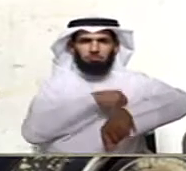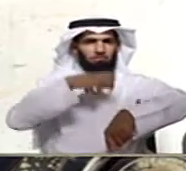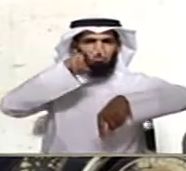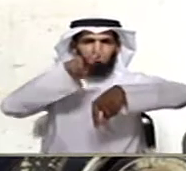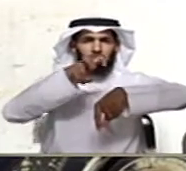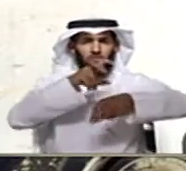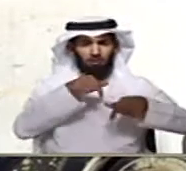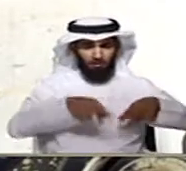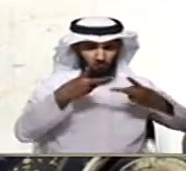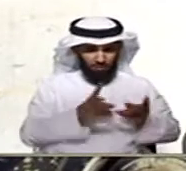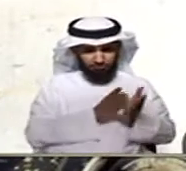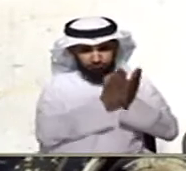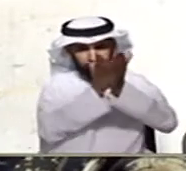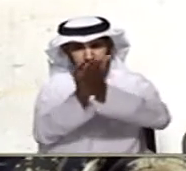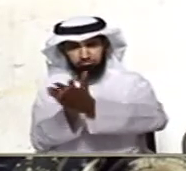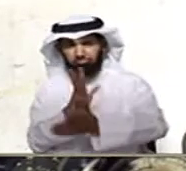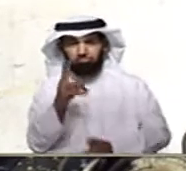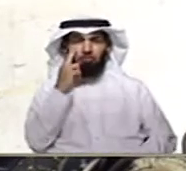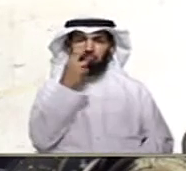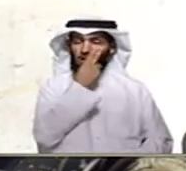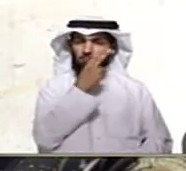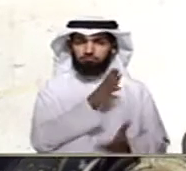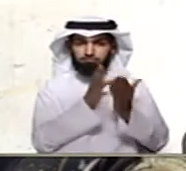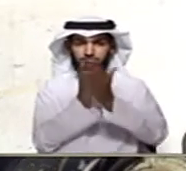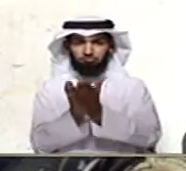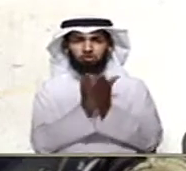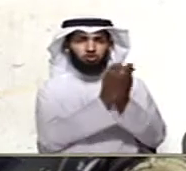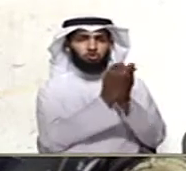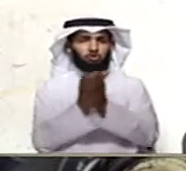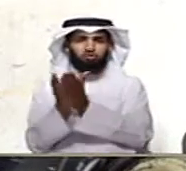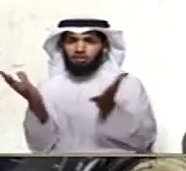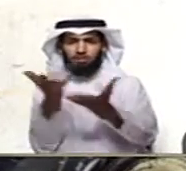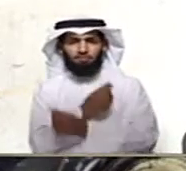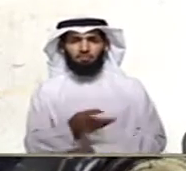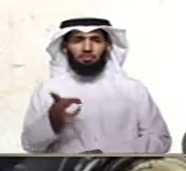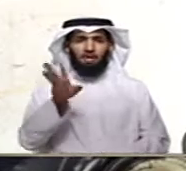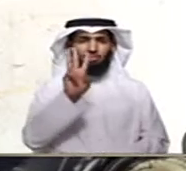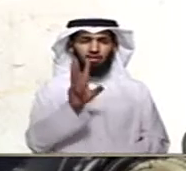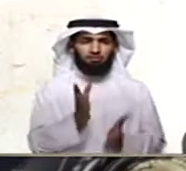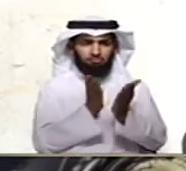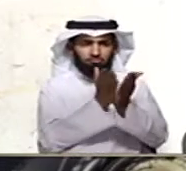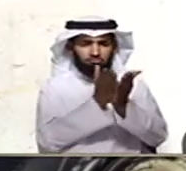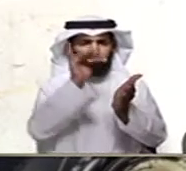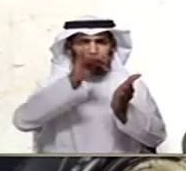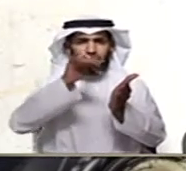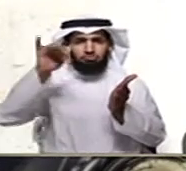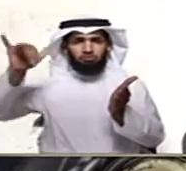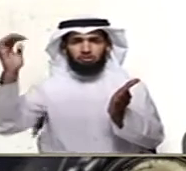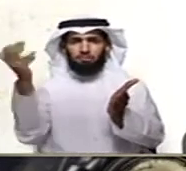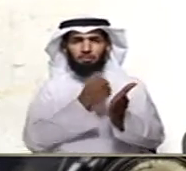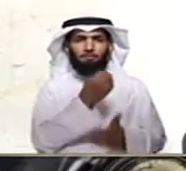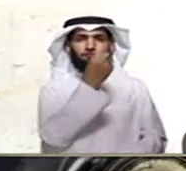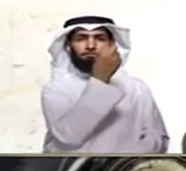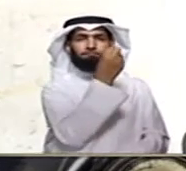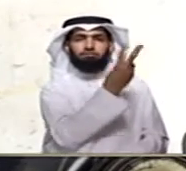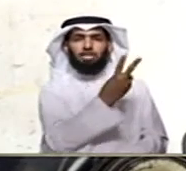صلاة المغرب بالخيران. السفن المشاركة اللي هي 13 سفينة، وعلى متن هذه السفن 228